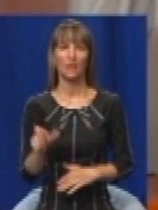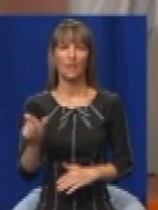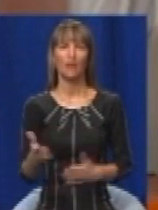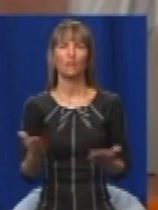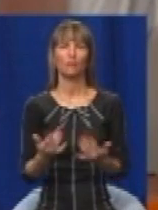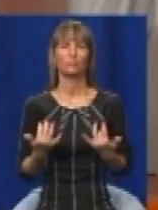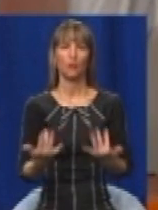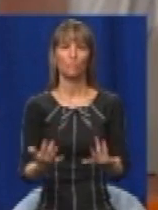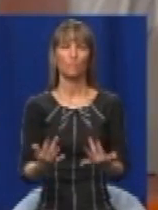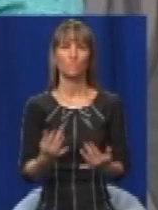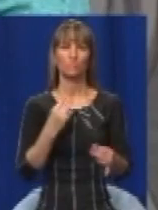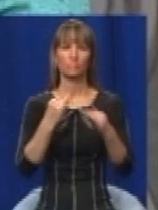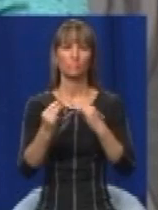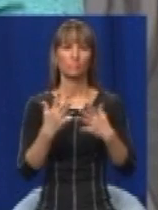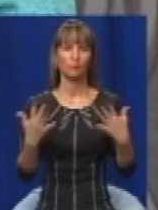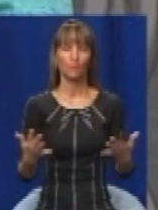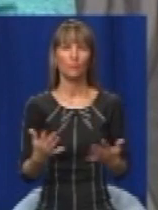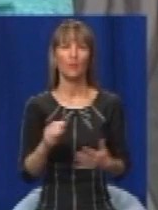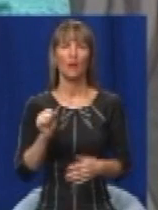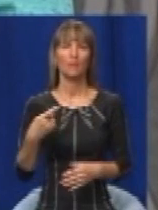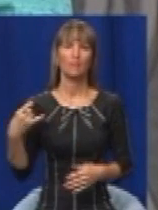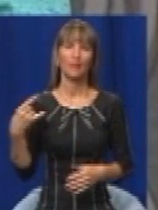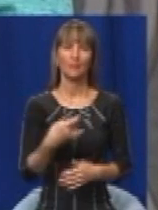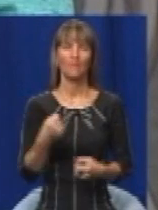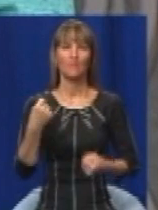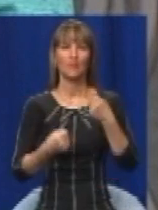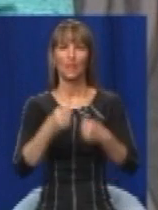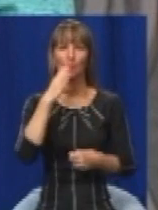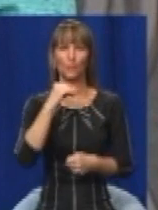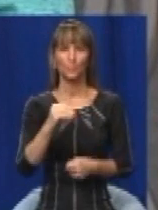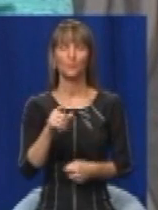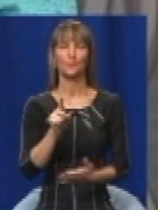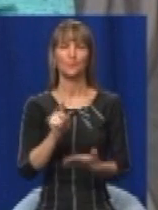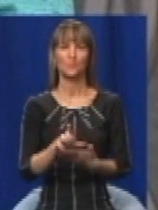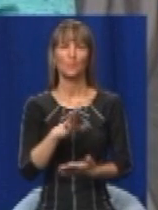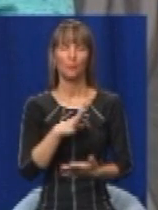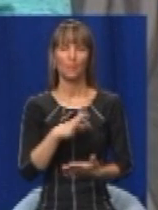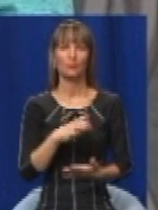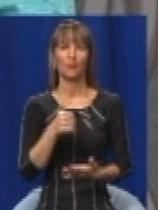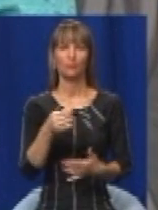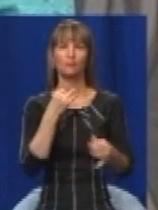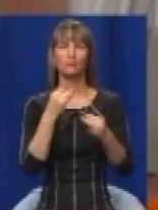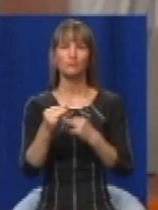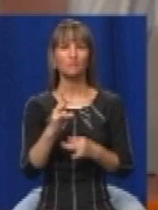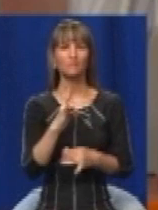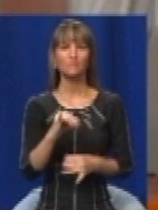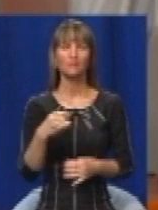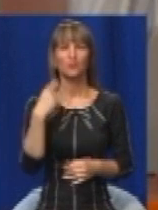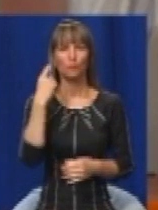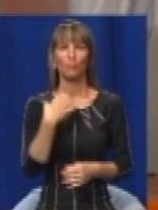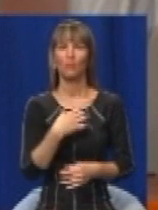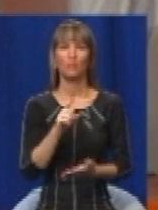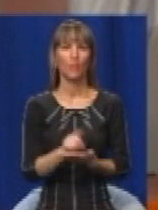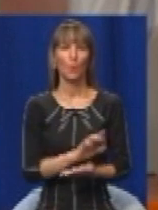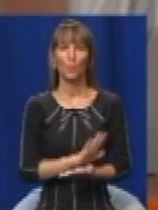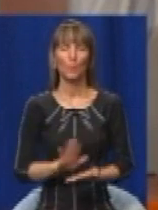ну, востребовані. А як вважаєш, таксисти, водії маршрутних таксі, вони мають бути комунікабельними чи ні? Мені кажется, ні. Ну,